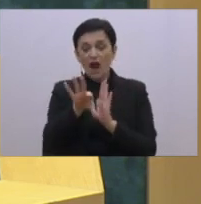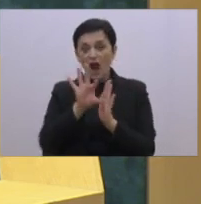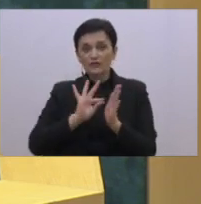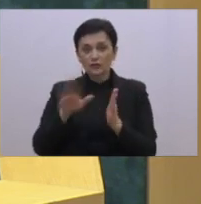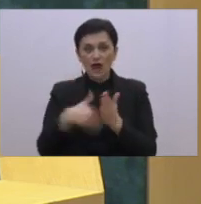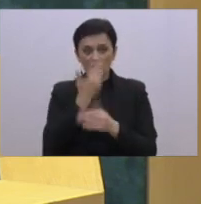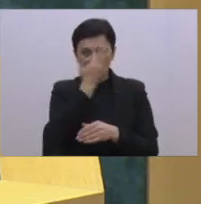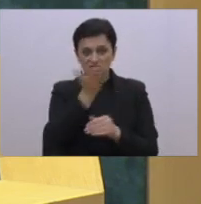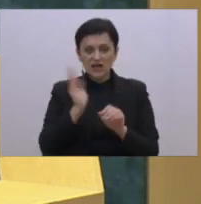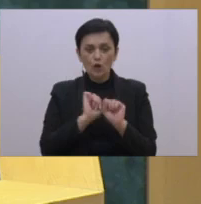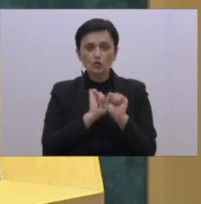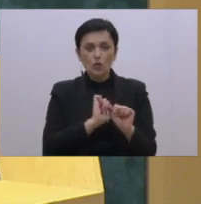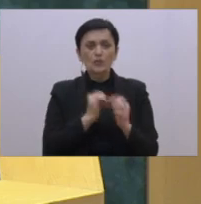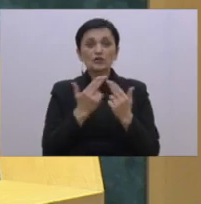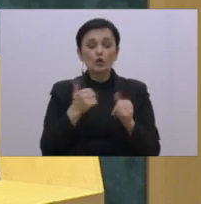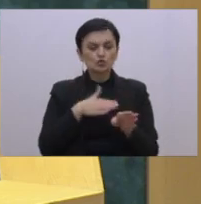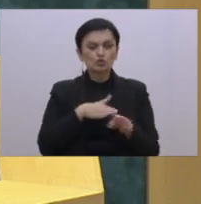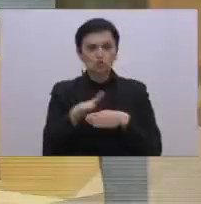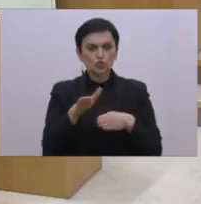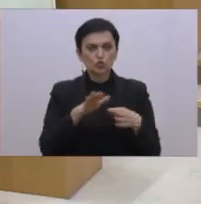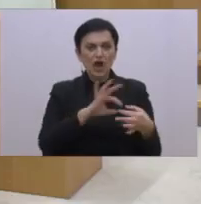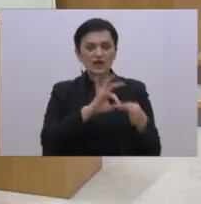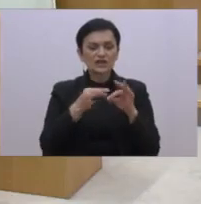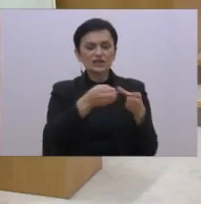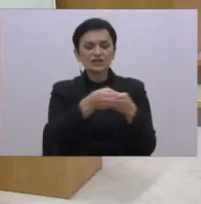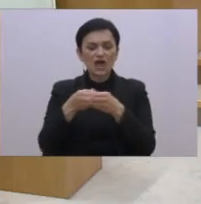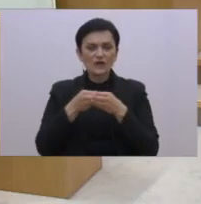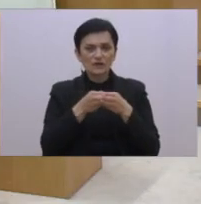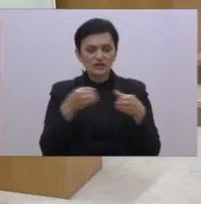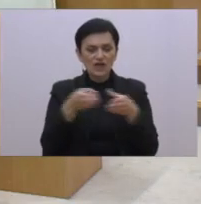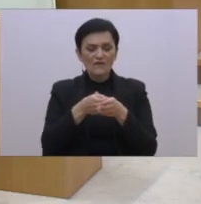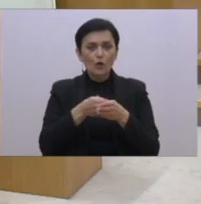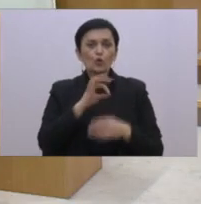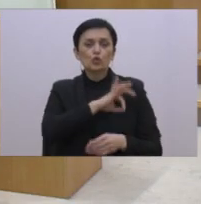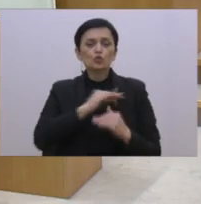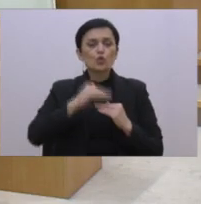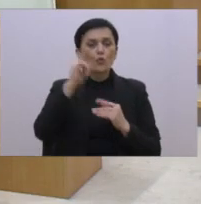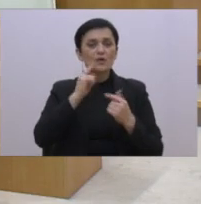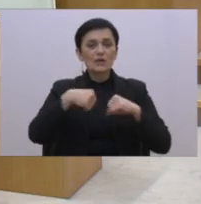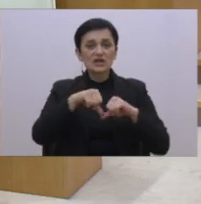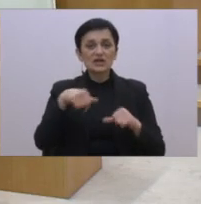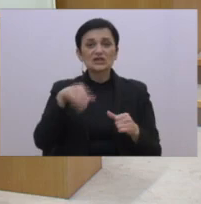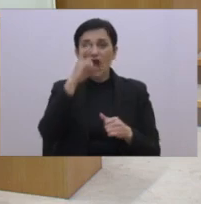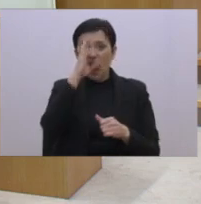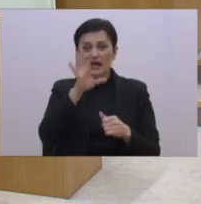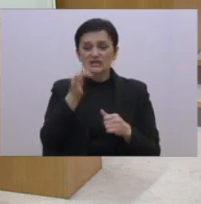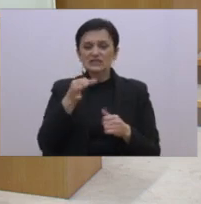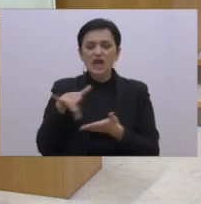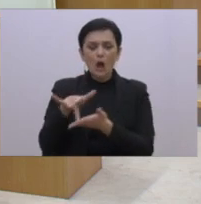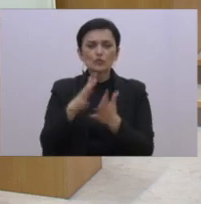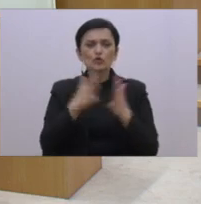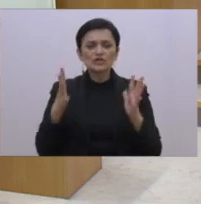ახალი სახალხო დამცველი და სრულად დავაკომპლექტეთ იუსტიციის უმაღლესი საბჭო. სამოქალაქო საზოგადოების ორგანიზაციების ყველაზე